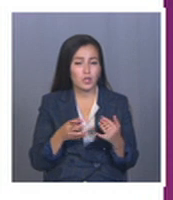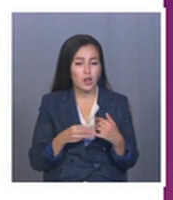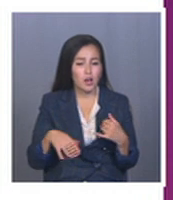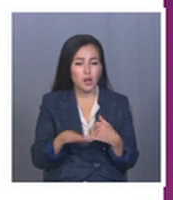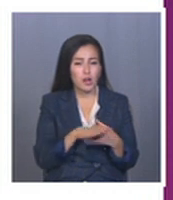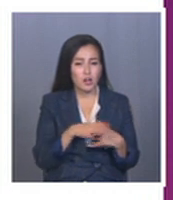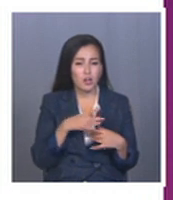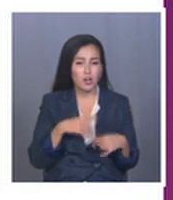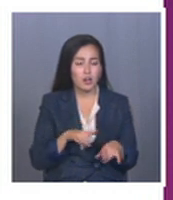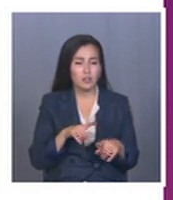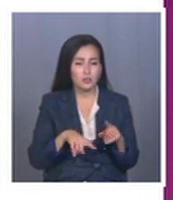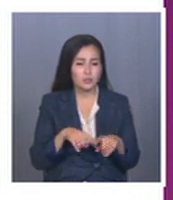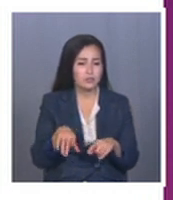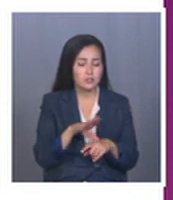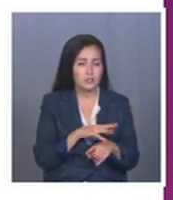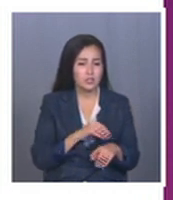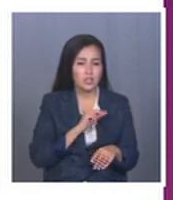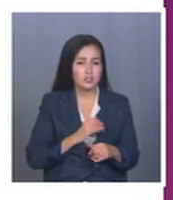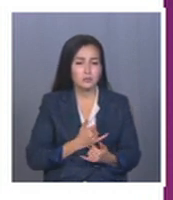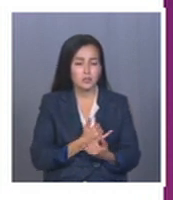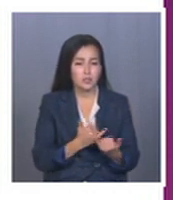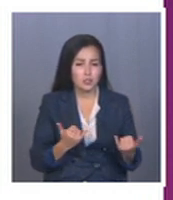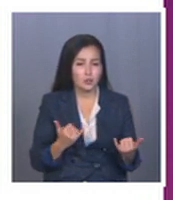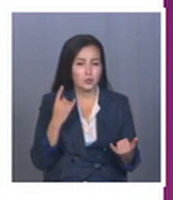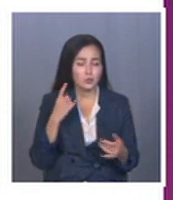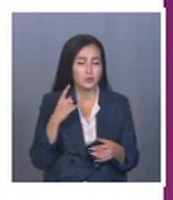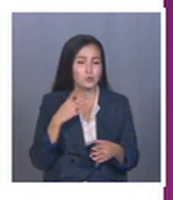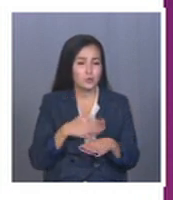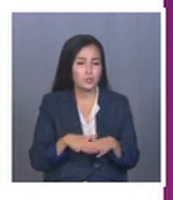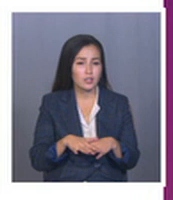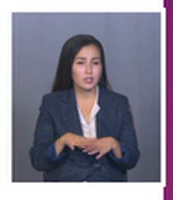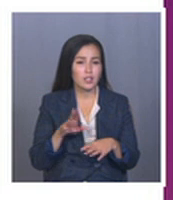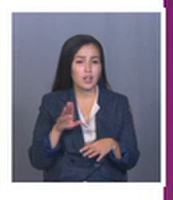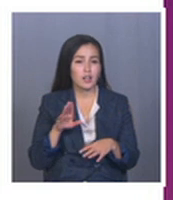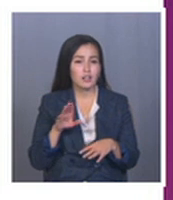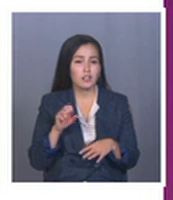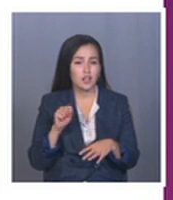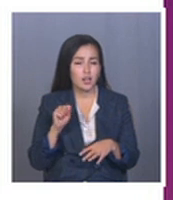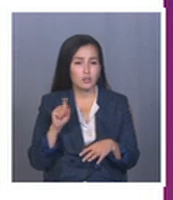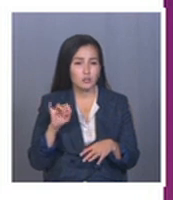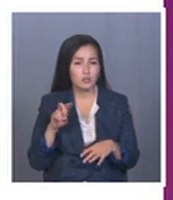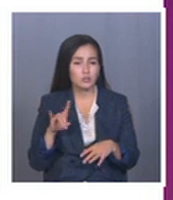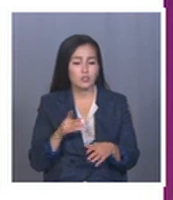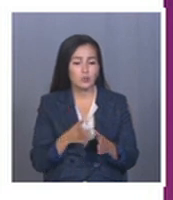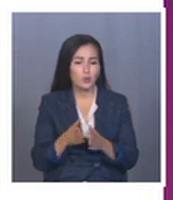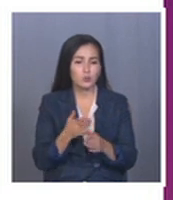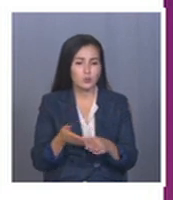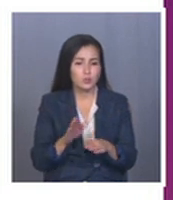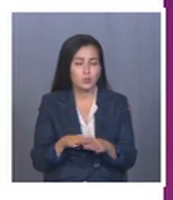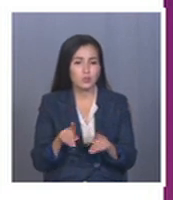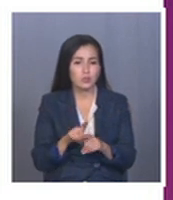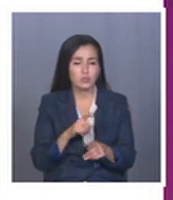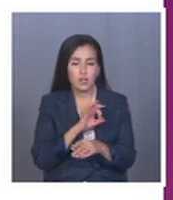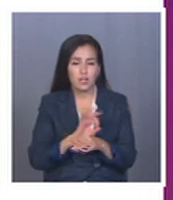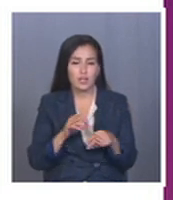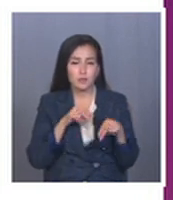деп түсінген Ахмет Байтұрсынұлы небір тар тайғақ кешулерден өте келе тамаша еңбегімен